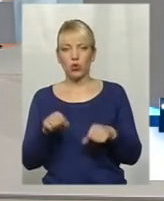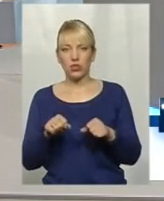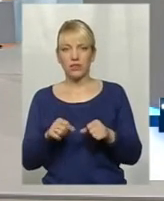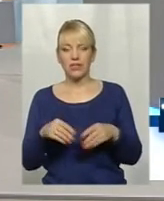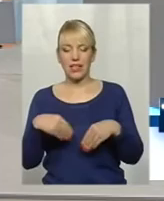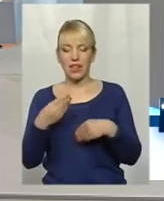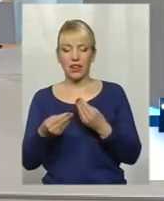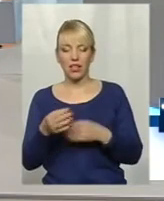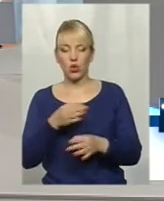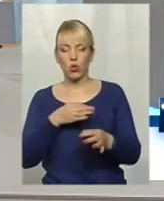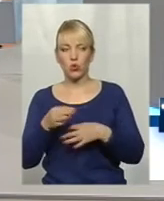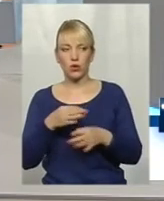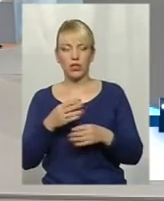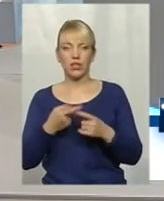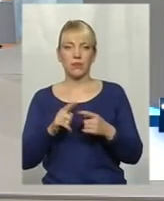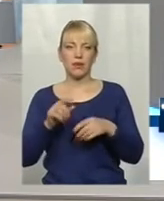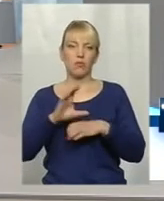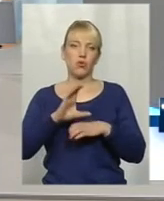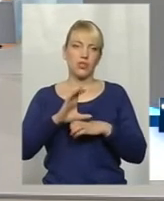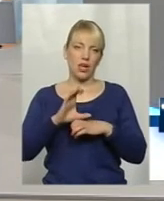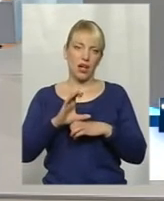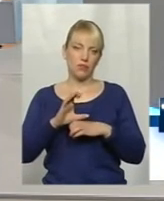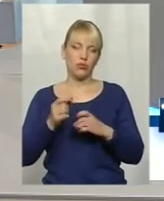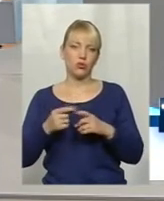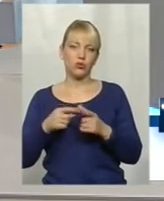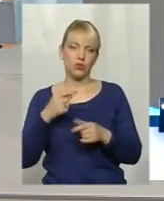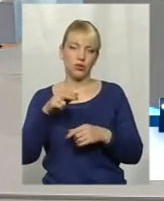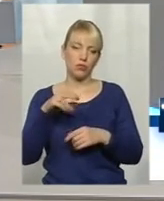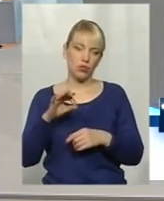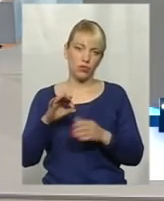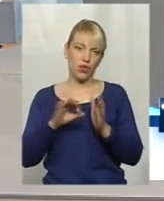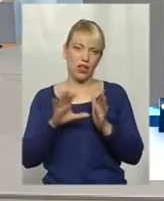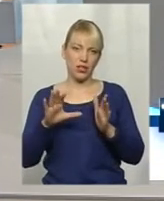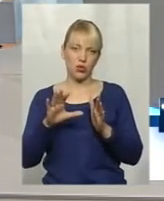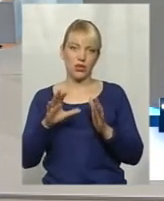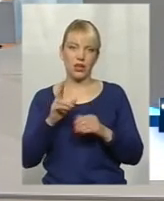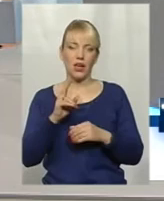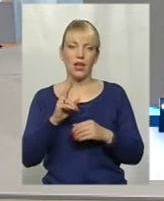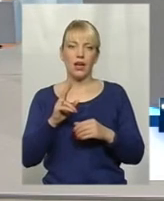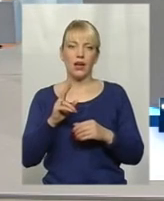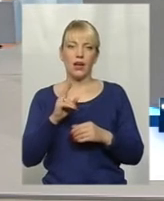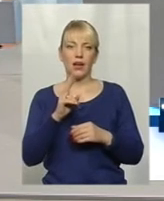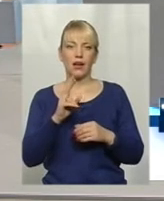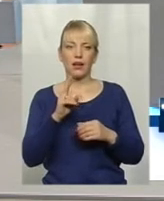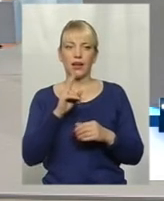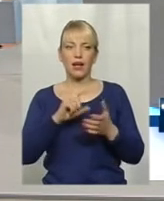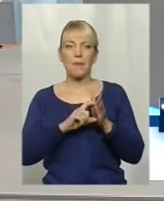дякую за питання. Там, чи по скайпу зв'язку, чи в електронному кабінеті? Дуже актуально. Дякую за питання, дійсно, тому що про